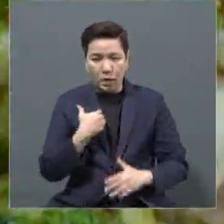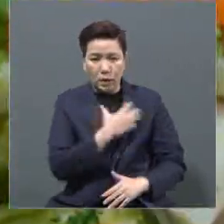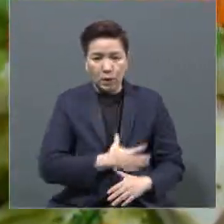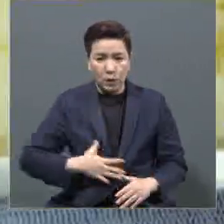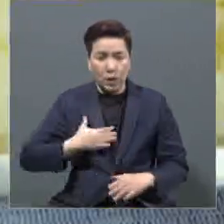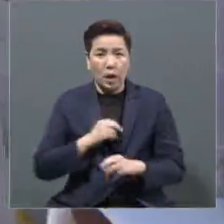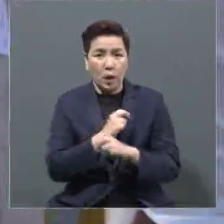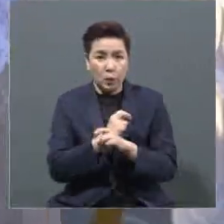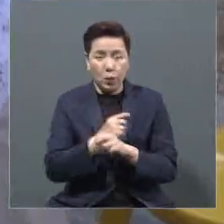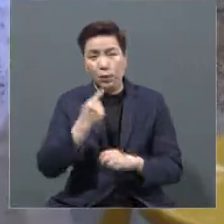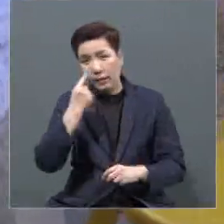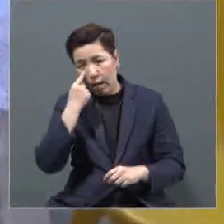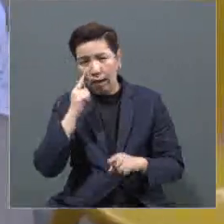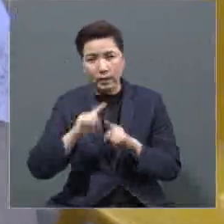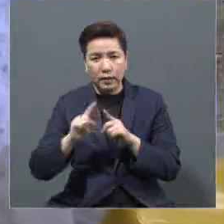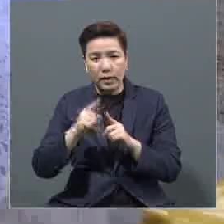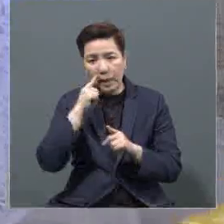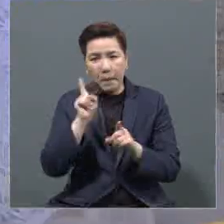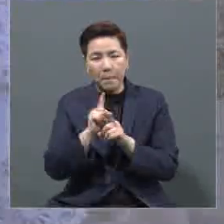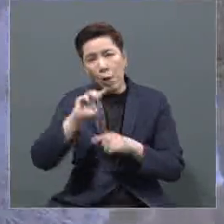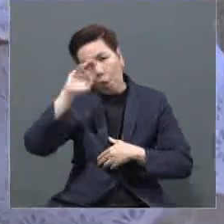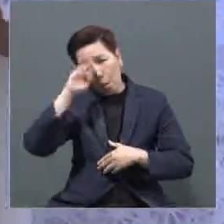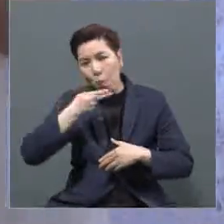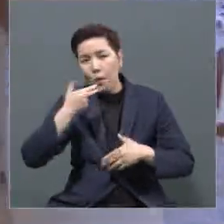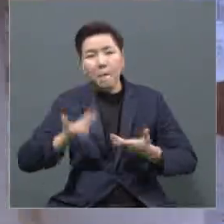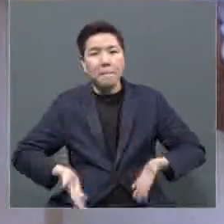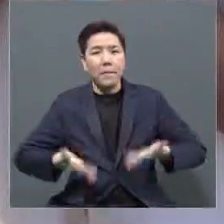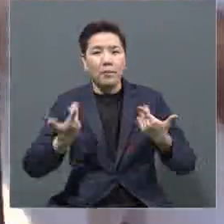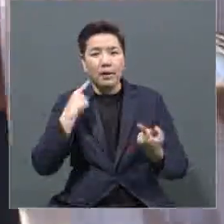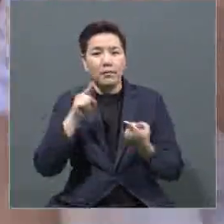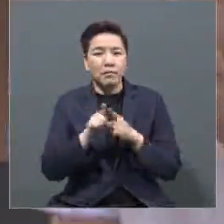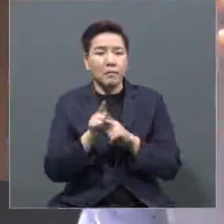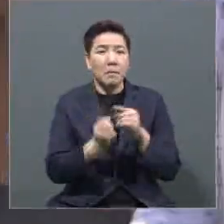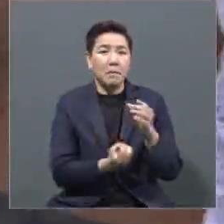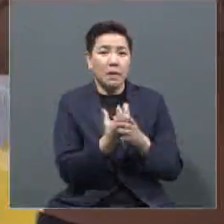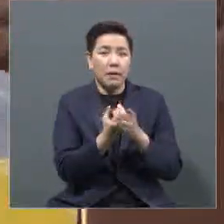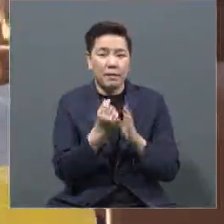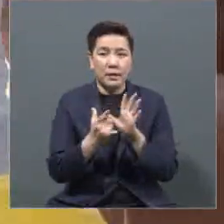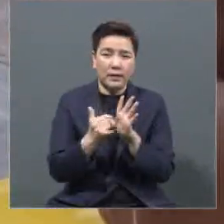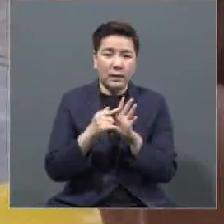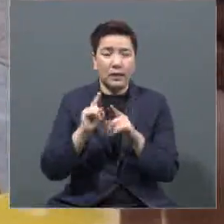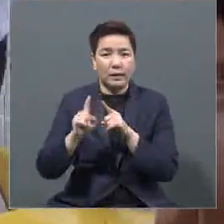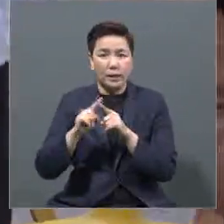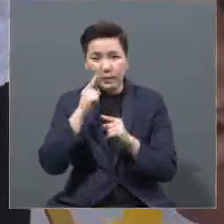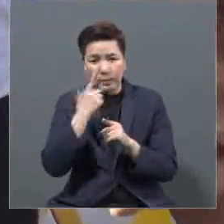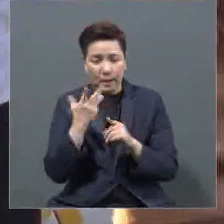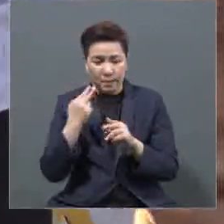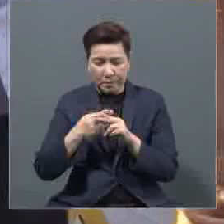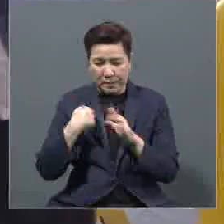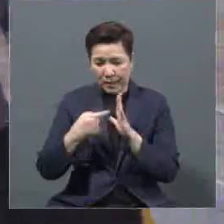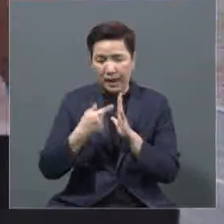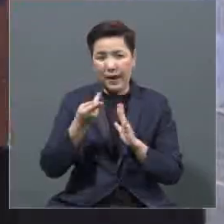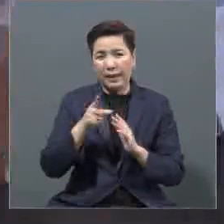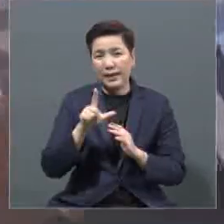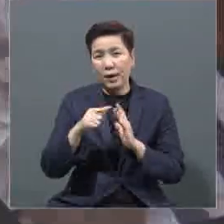สายตาและควรเป็นอาหารที่ไม่ก่อให้เกิดโรคเบาหวานอย่างเช่นพืชผักหรือว่าสมุนไพรที่มีแร่ธาตุของแคลเซียม